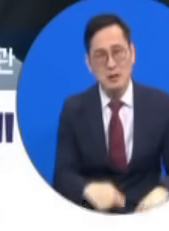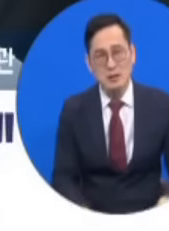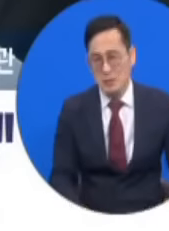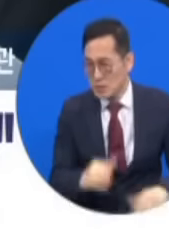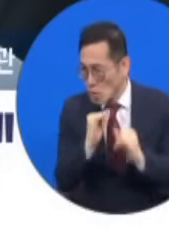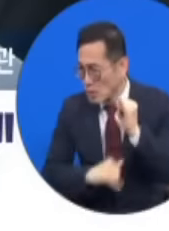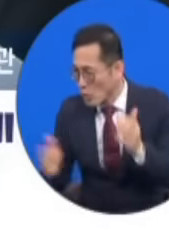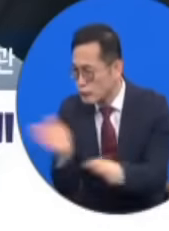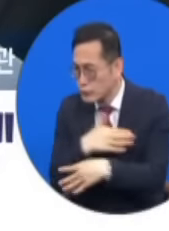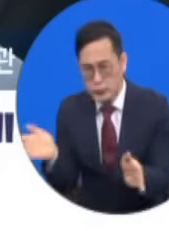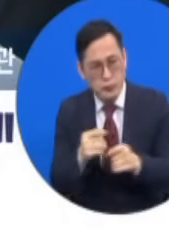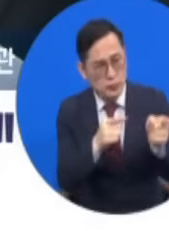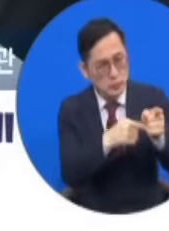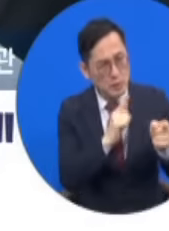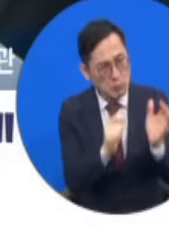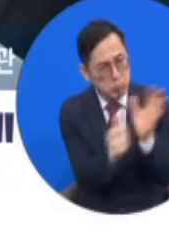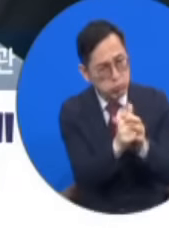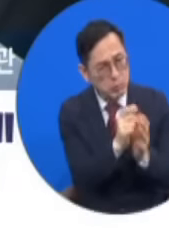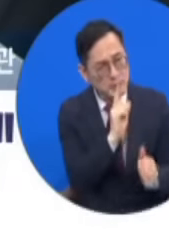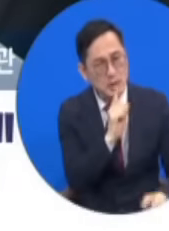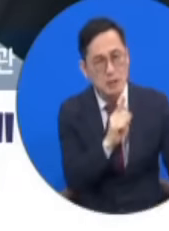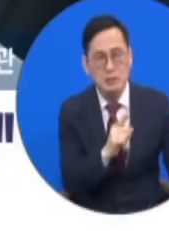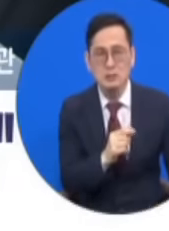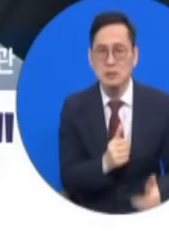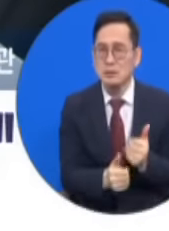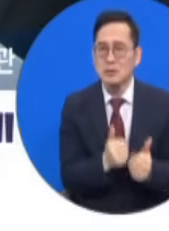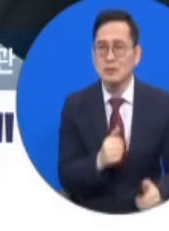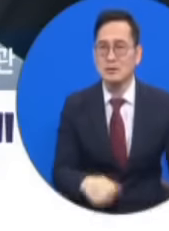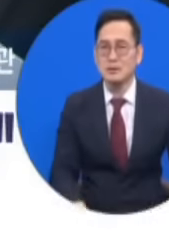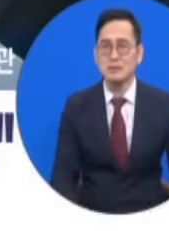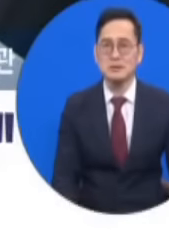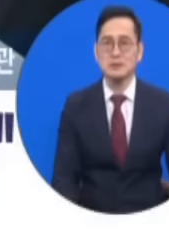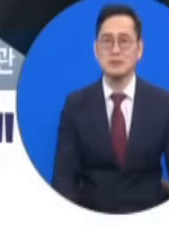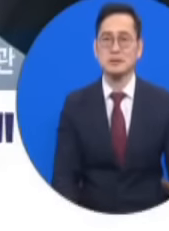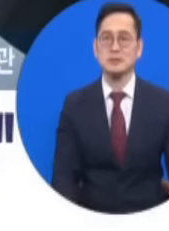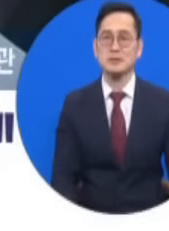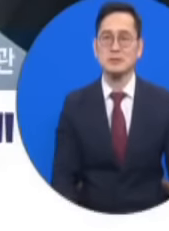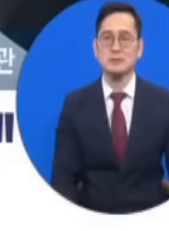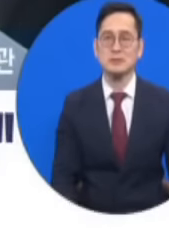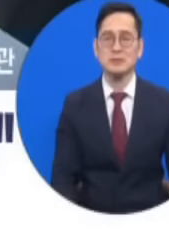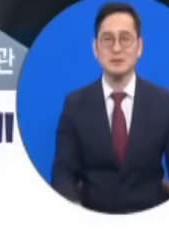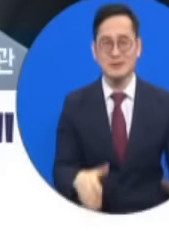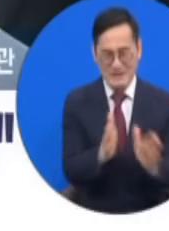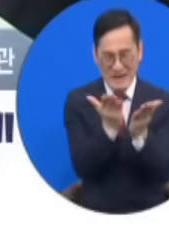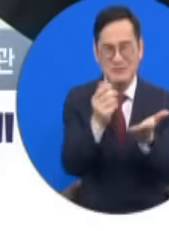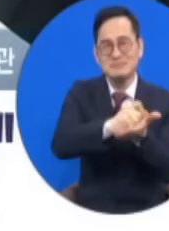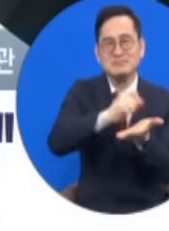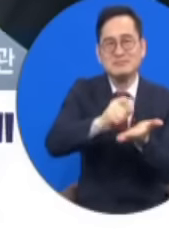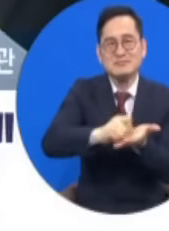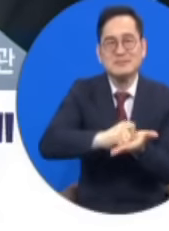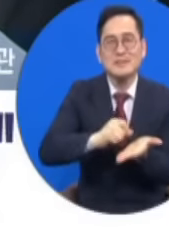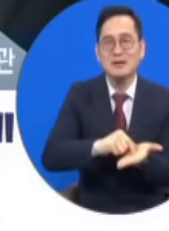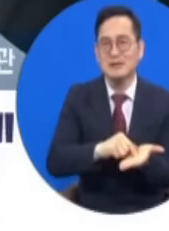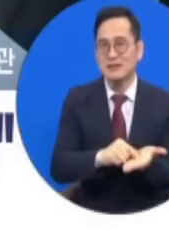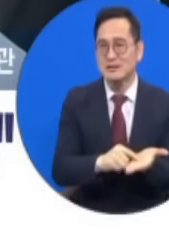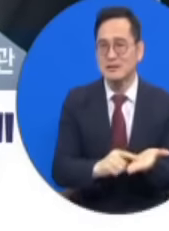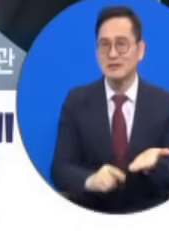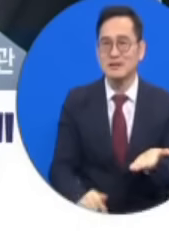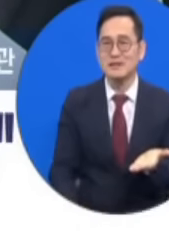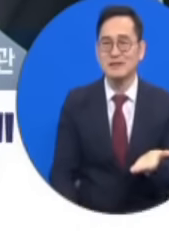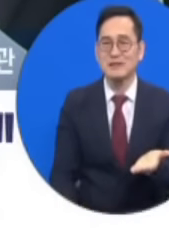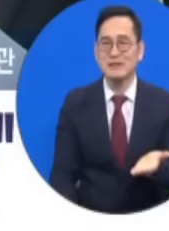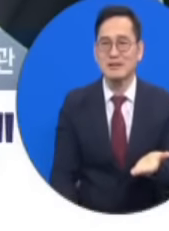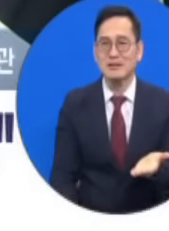한 것 같아요. 근데 저거 같은 경우에는 또 뭐 방송에서 그냥 이야기한 게 아니라 뭐 책에 나와 본인 예. 저서에 나와 있는 거고 굉장히 약간